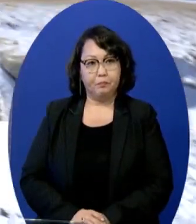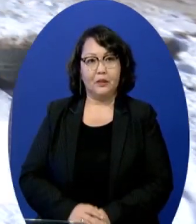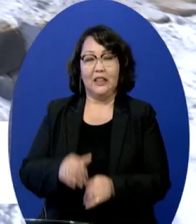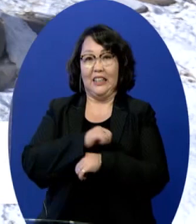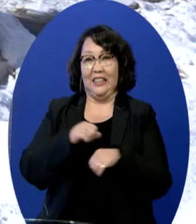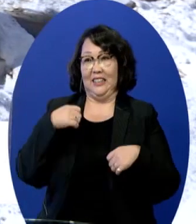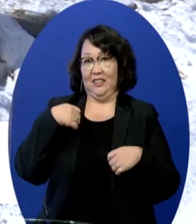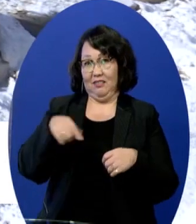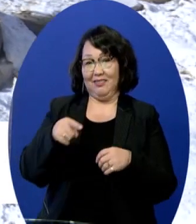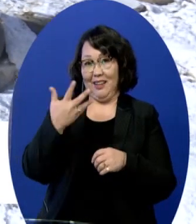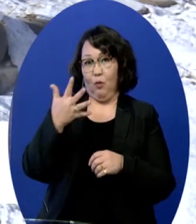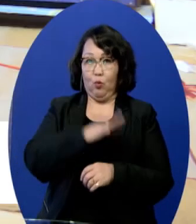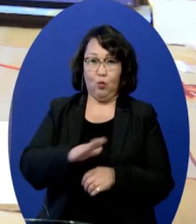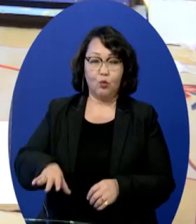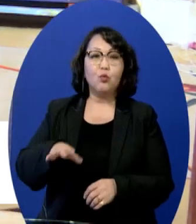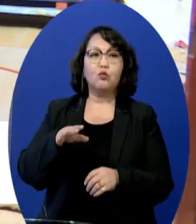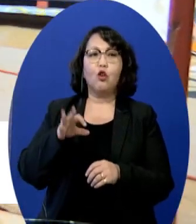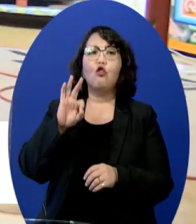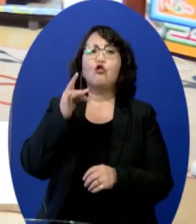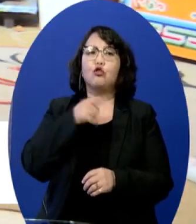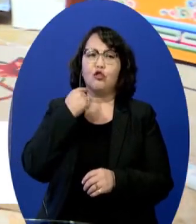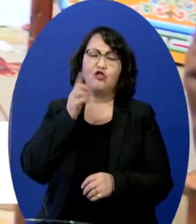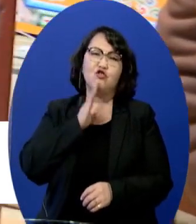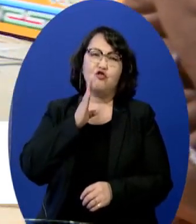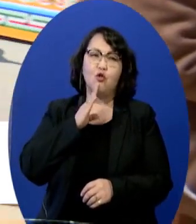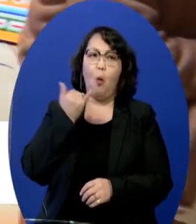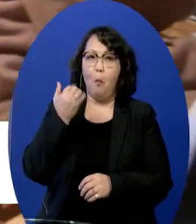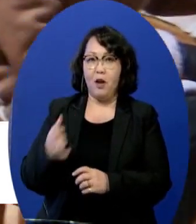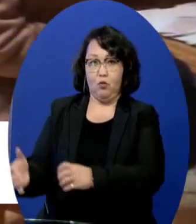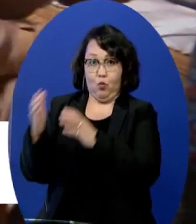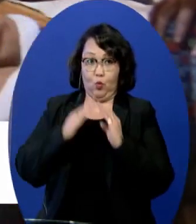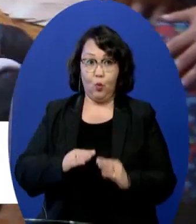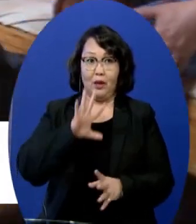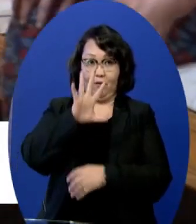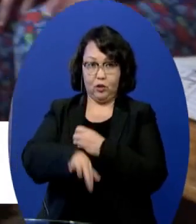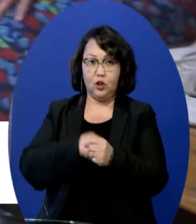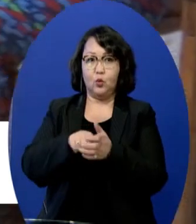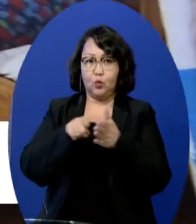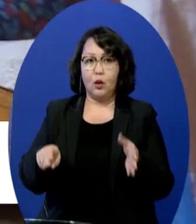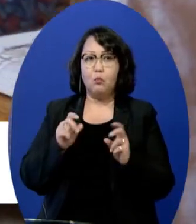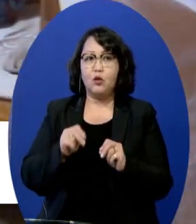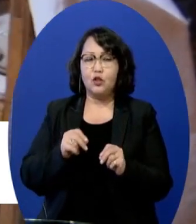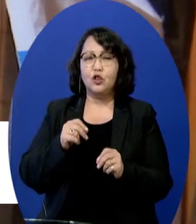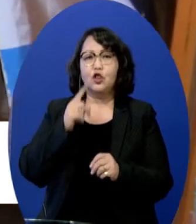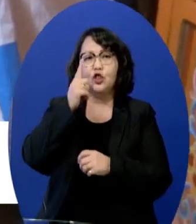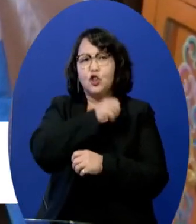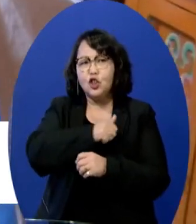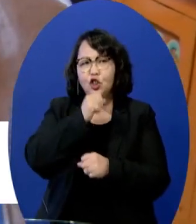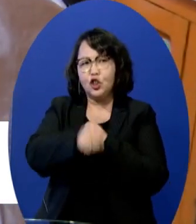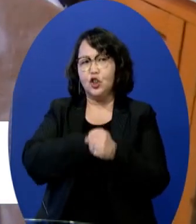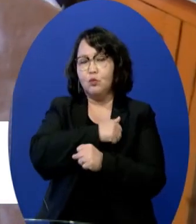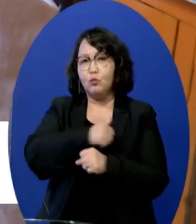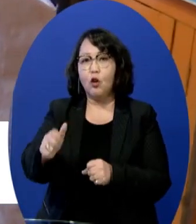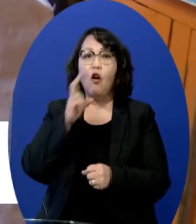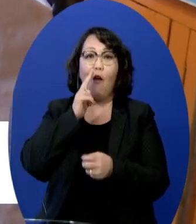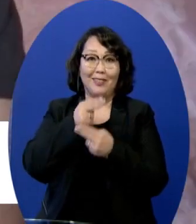Иргэндээ 5 хүүхэдтэй өрх толгойлсон гэж хотод шилжиж ирээд 5 жил болжээ. Уг нэгний хүнсний талонд жил бүр хамрагддаг байсан ч өнгөрсөн намраас